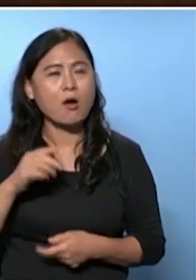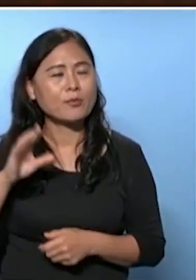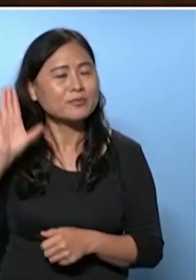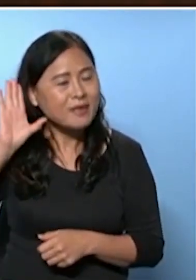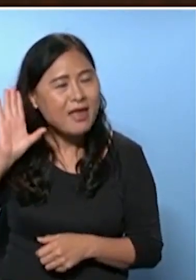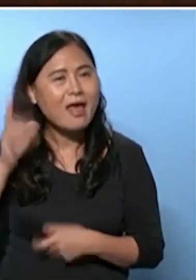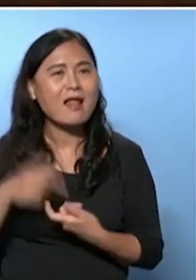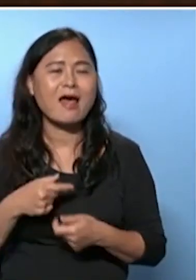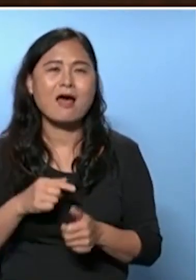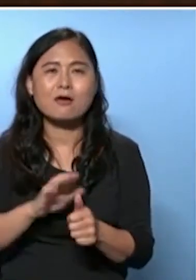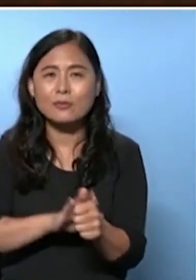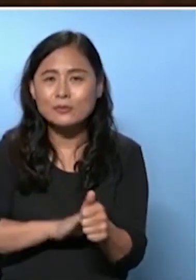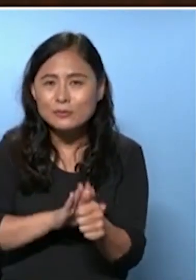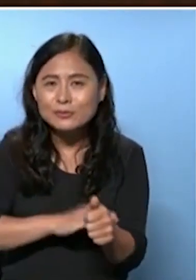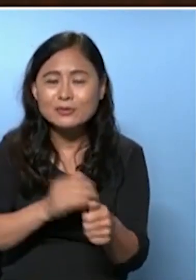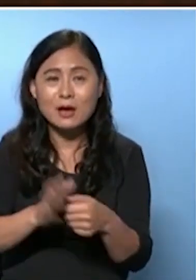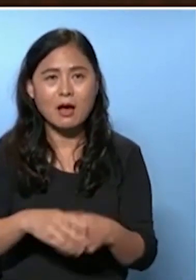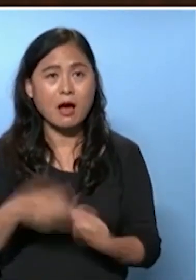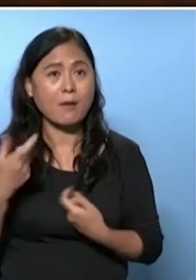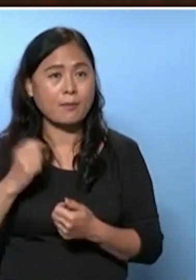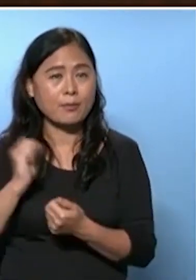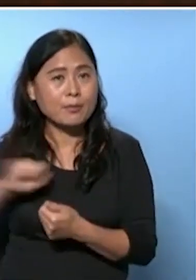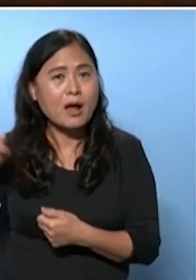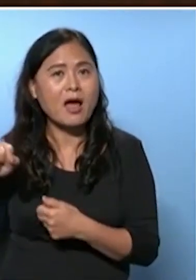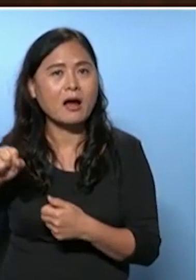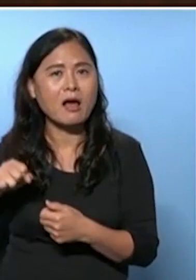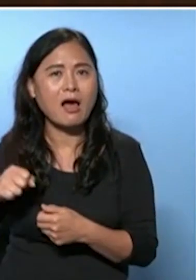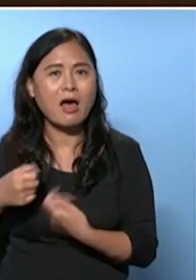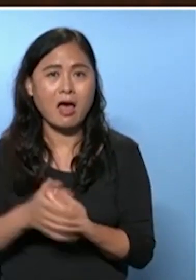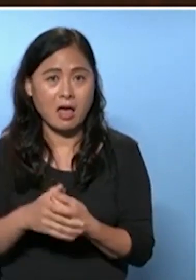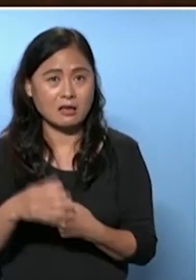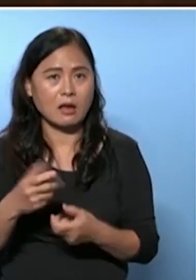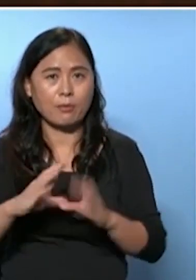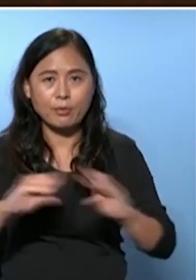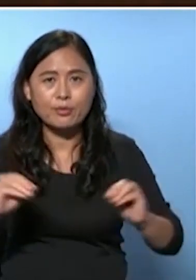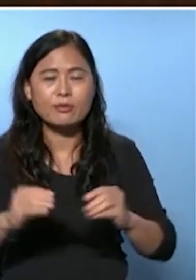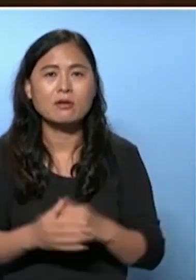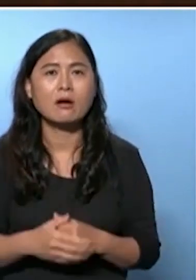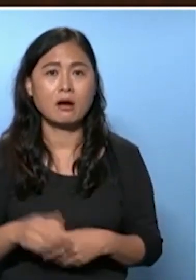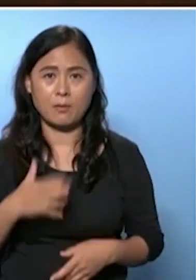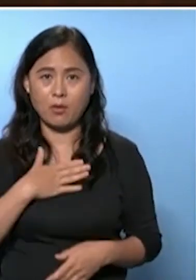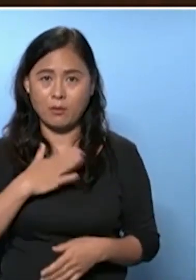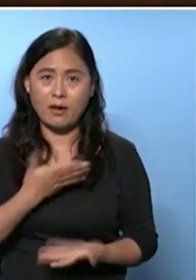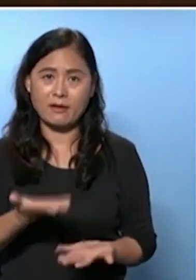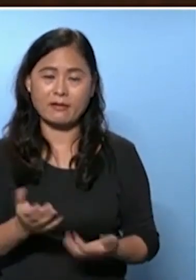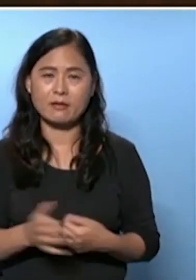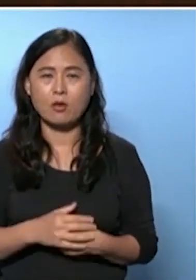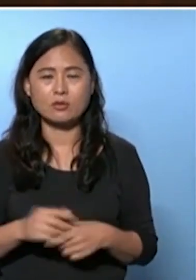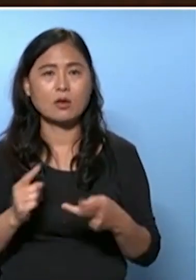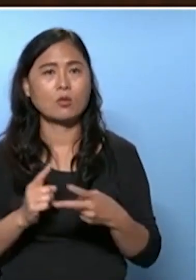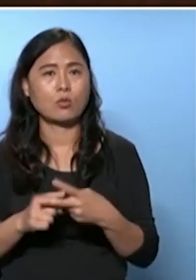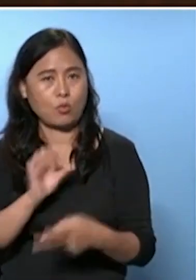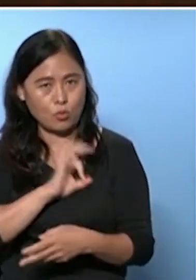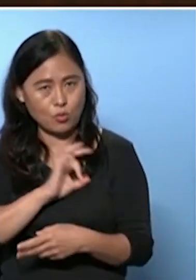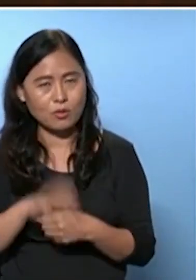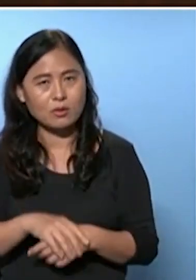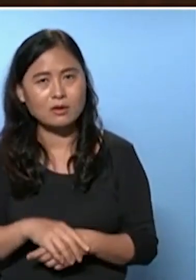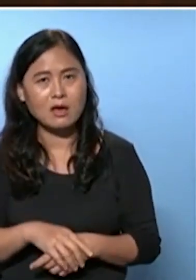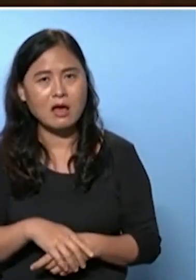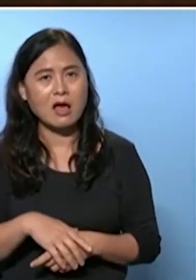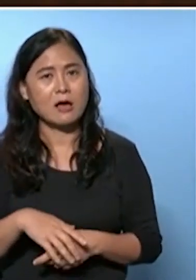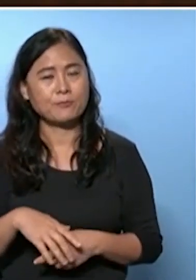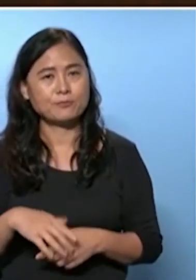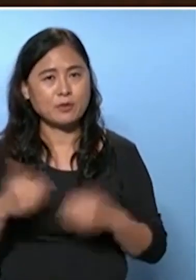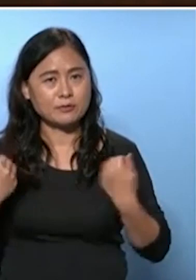順佢者生，逆佢者亡。咁又幾恐怖呢？所以我哋為咗，我哋作為工會呢，我哋絕對唔